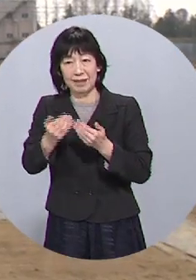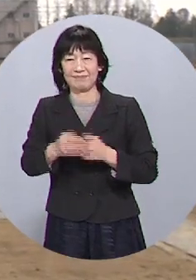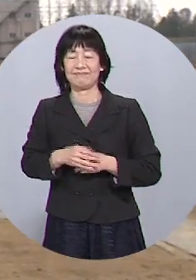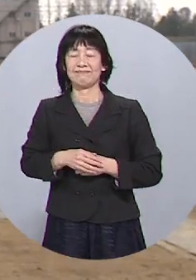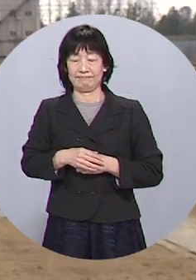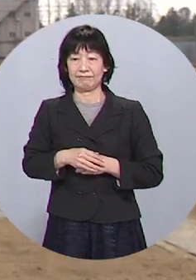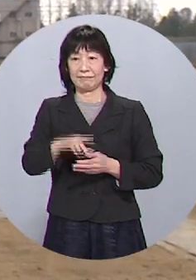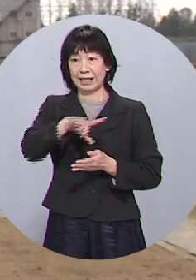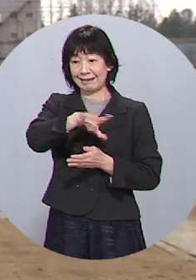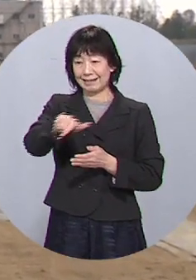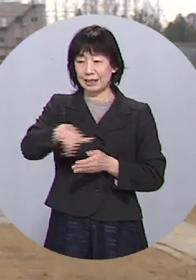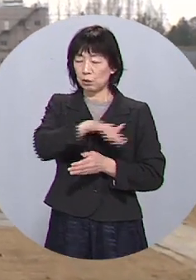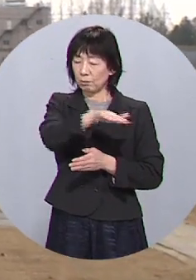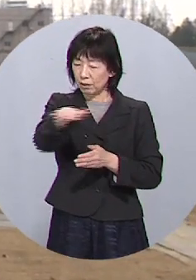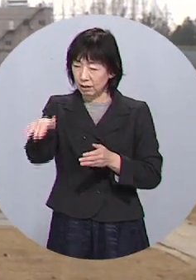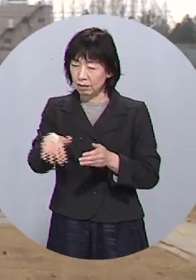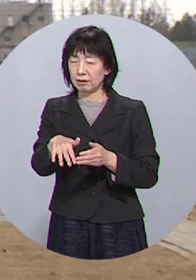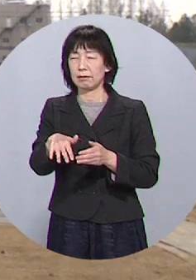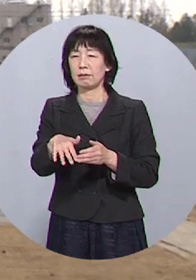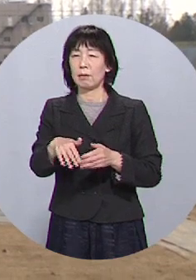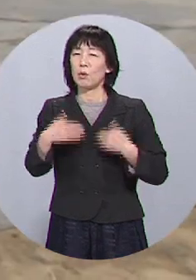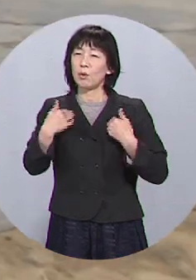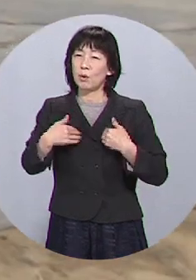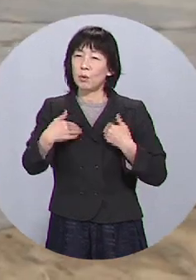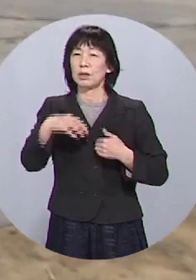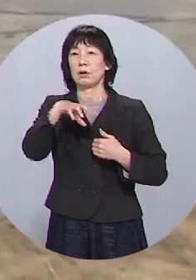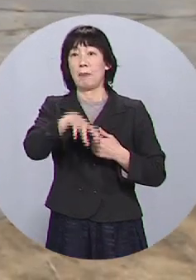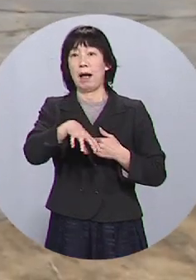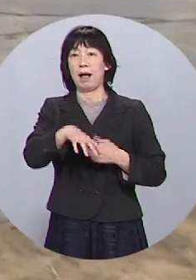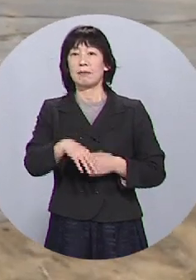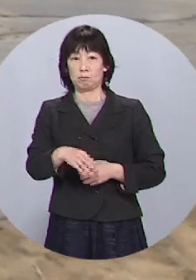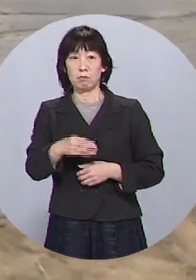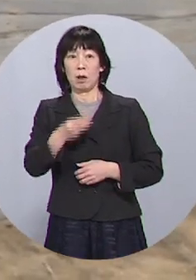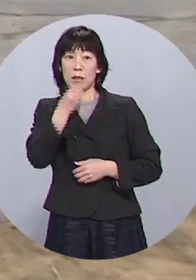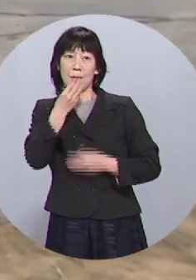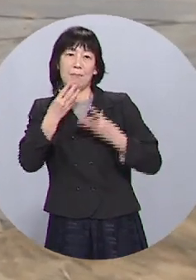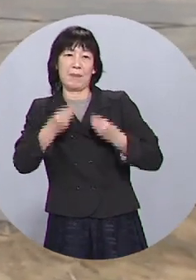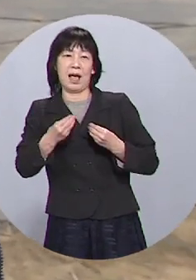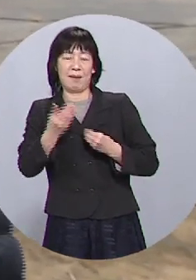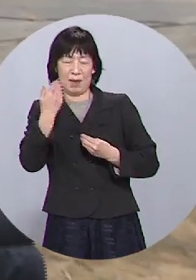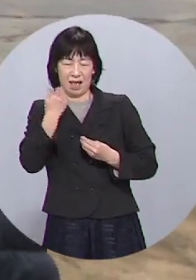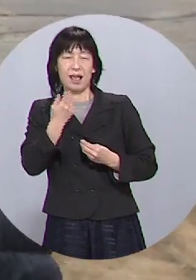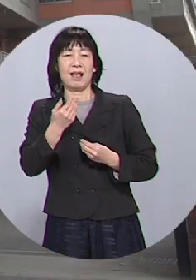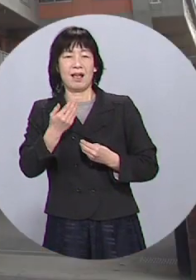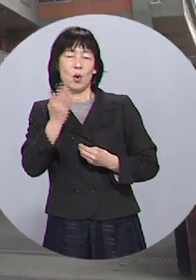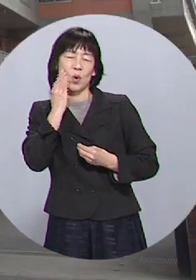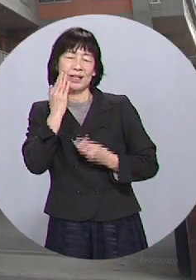の地域の人もみんなね、喜んでますよね。 食べたことある、美味しかった。